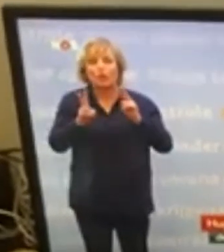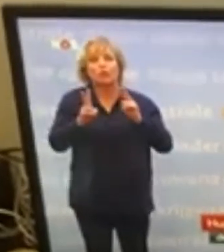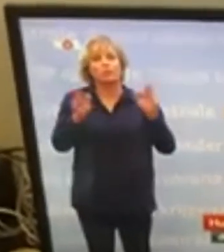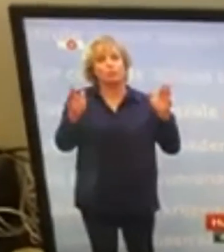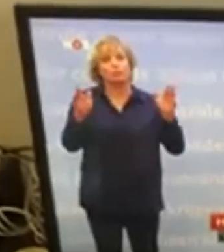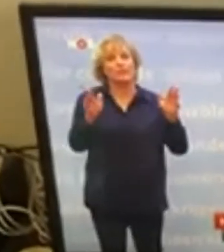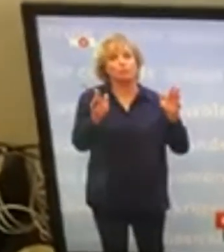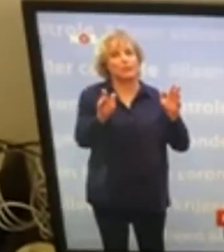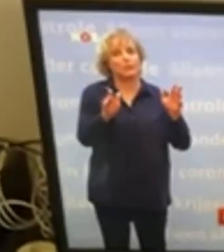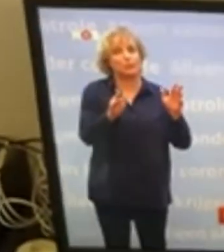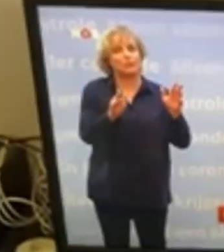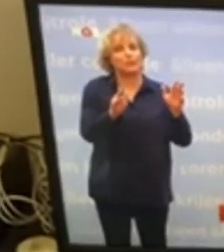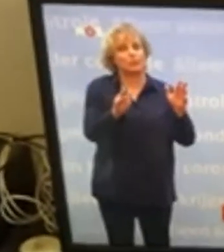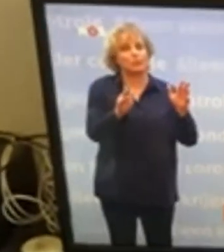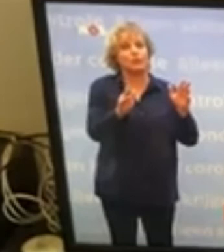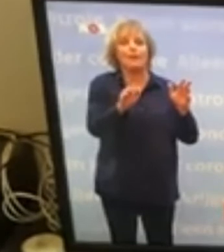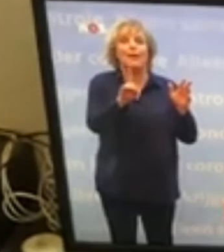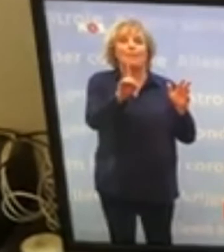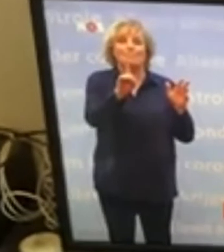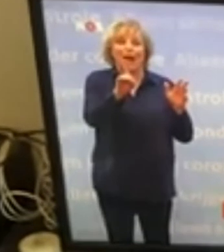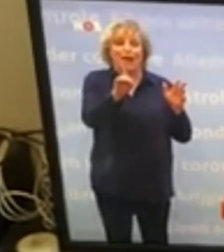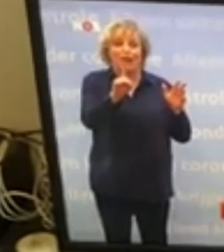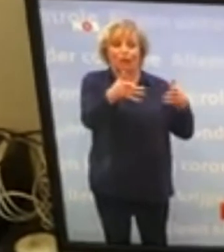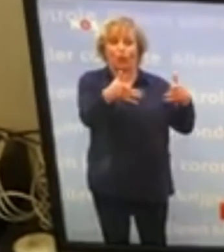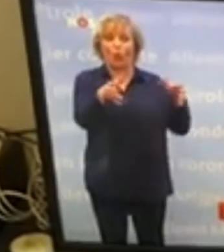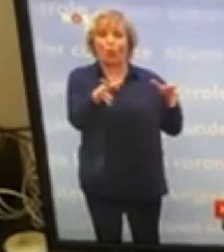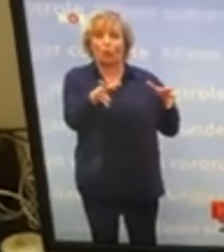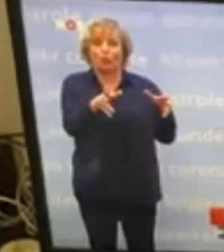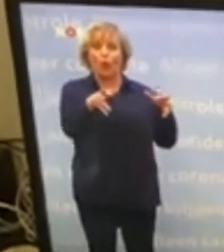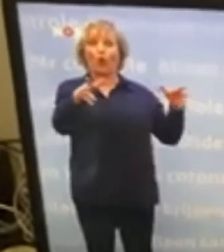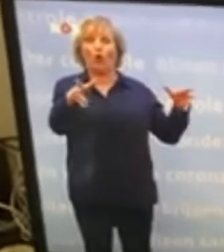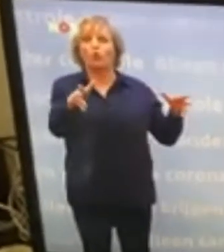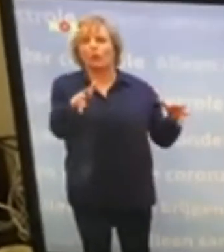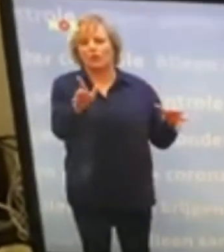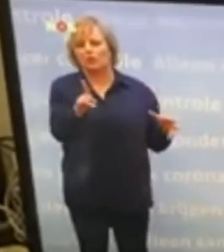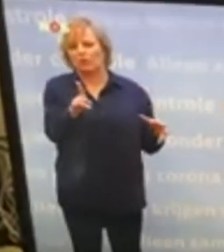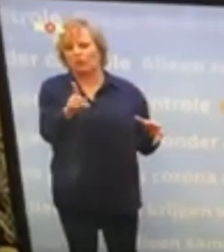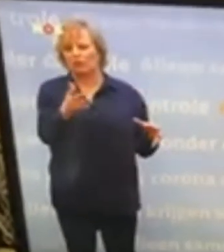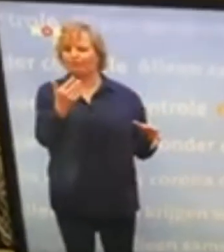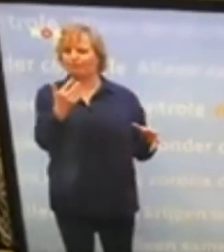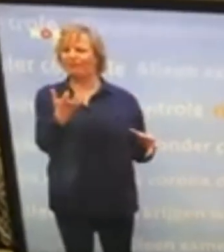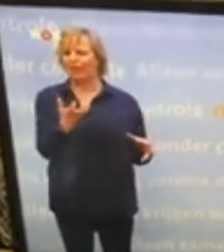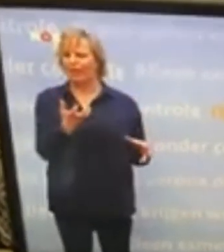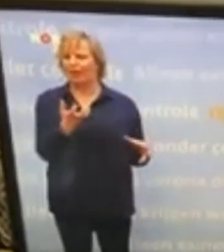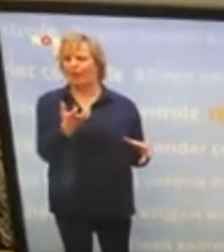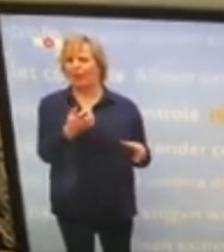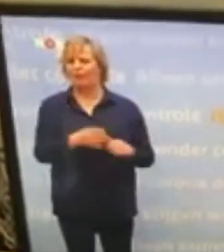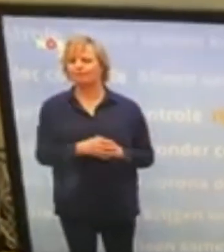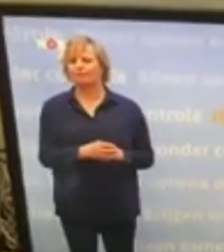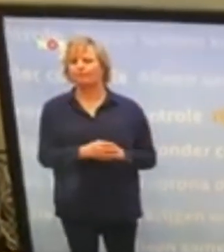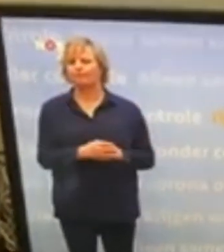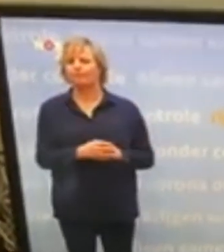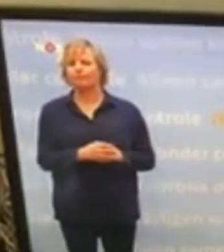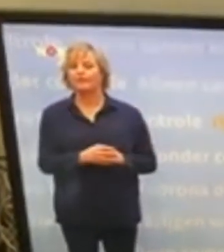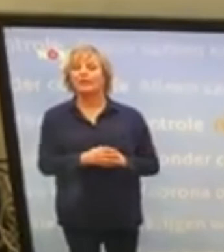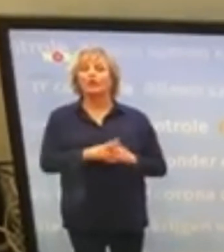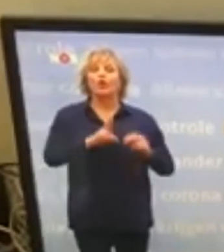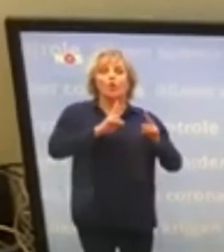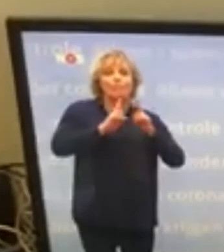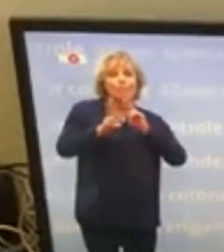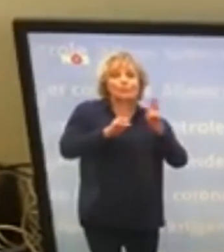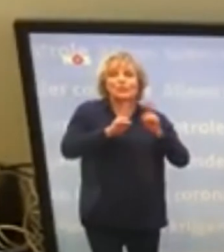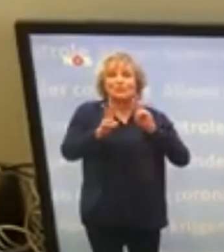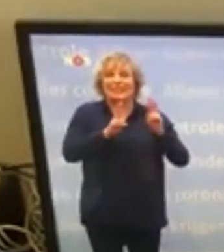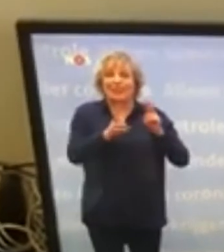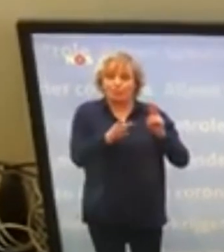Maar tegelijkertijd is die groep veel groter dan we zouden moeten willen. We zien nu dat het aantal nieuwe besmettingen nog